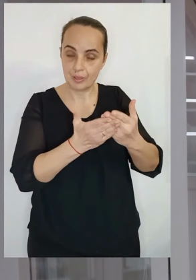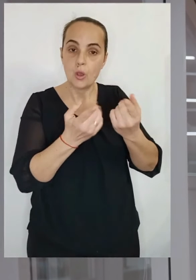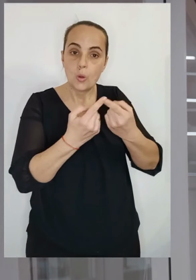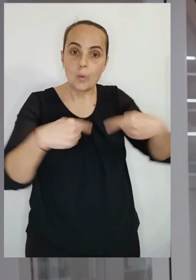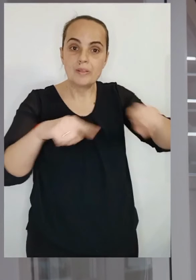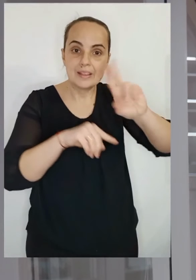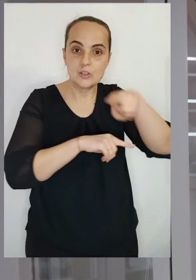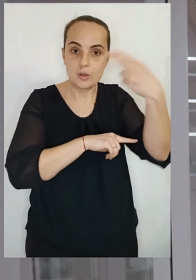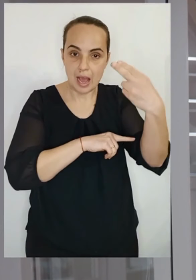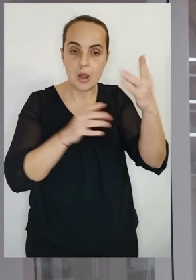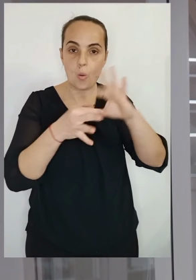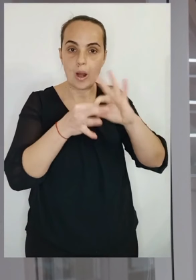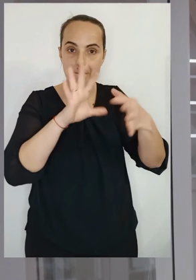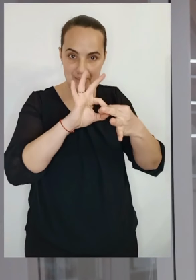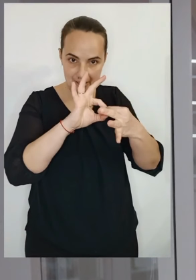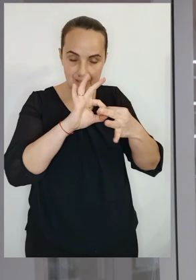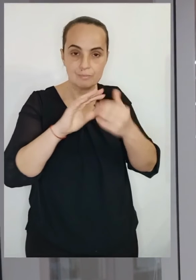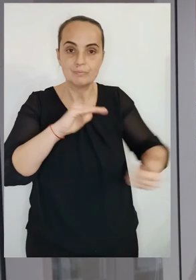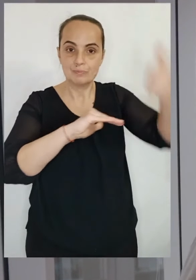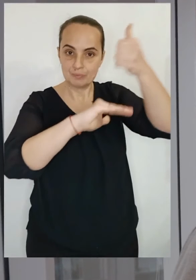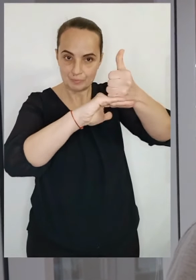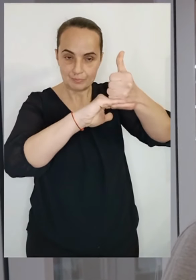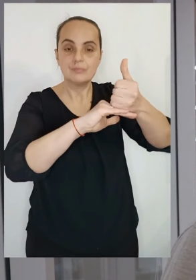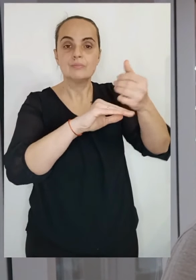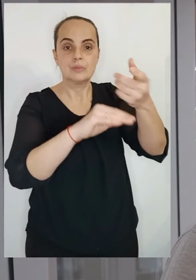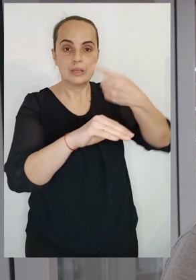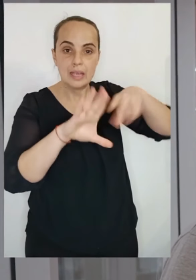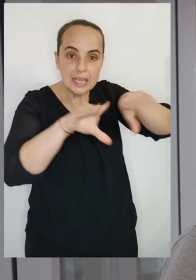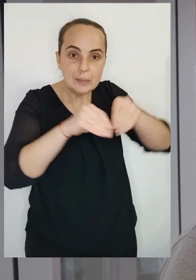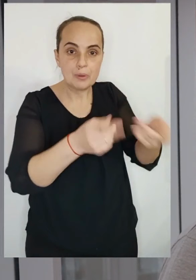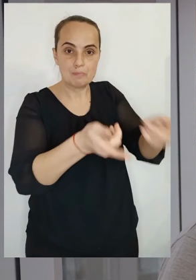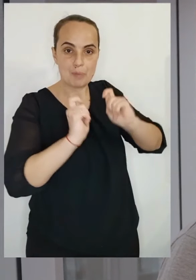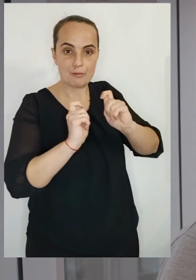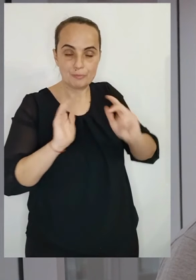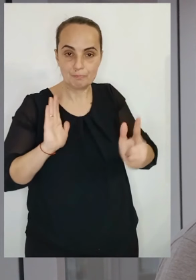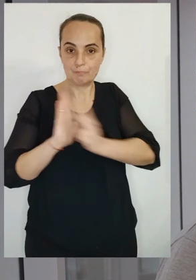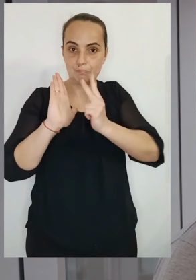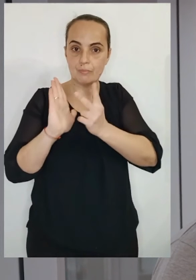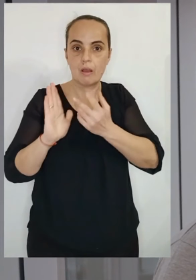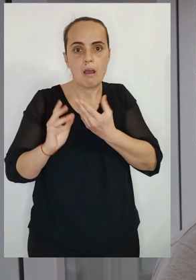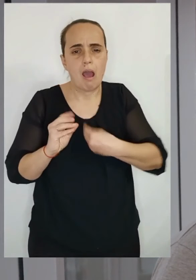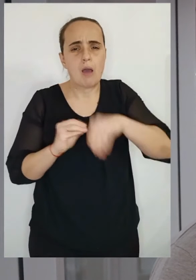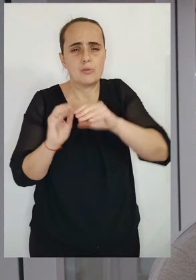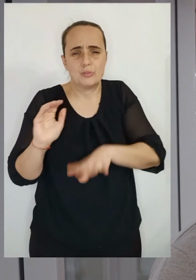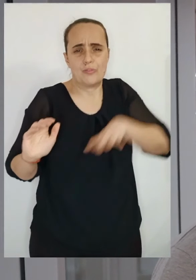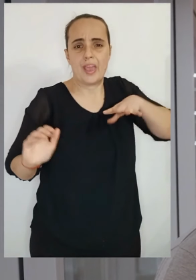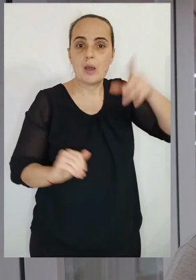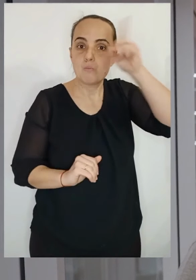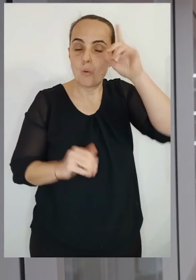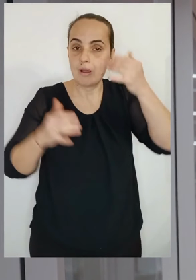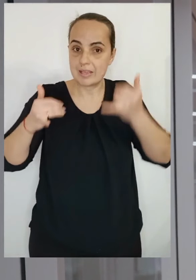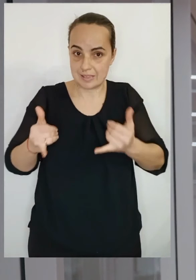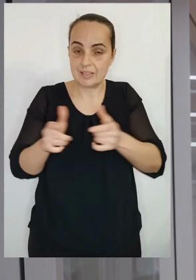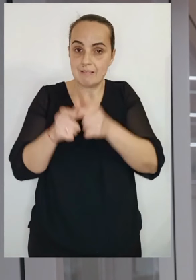comité national olympique et Tony Estanguet et toute son équipe. Et ce qui nous a encore rendu plus fiers, c'est que ces Halles sportives